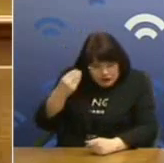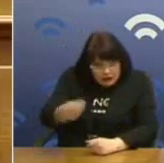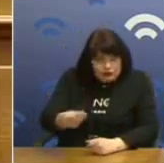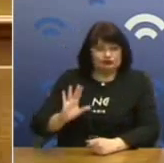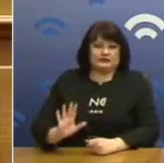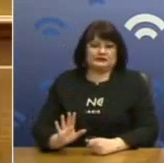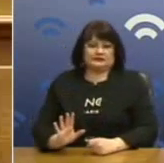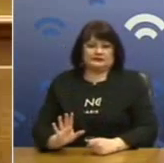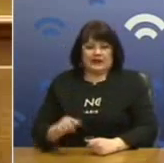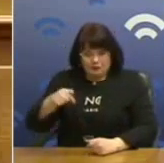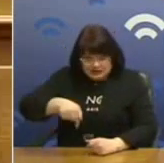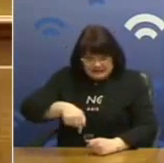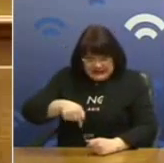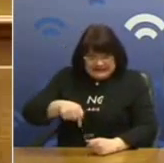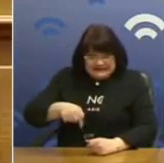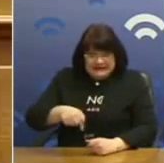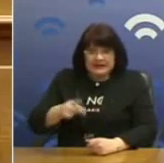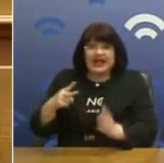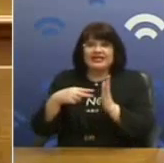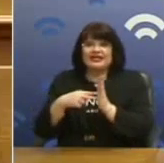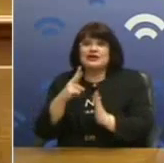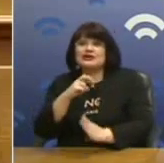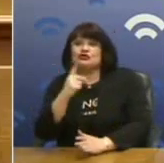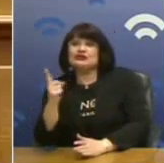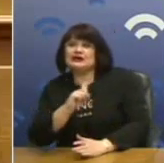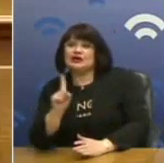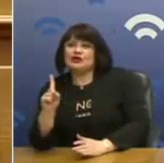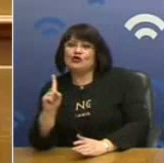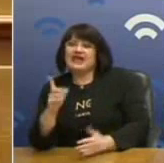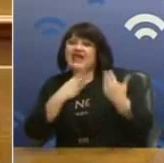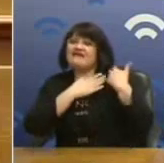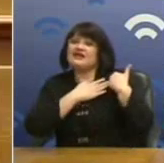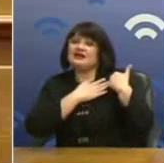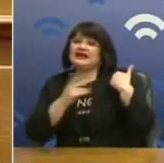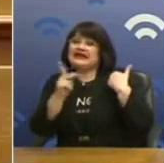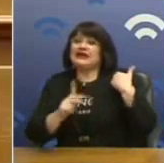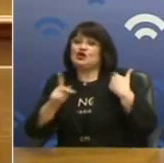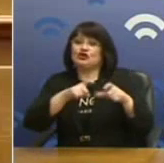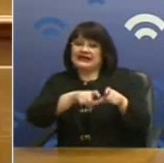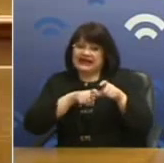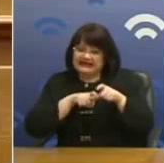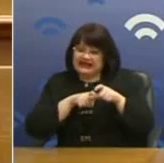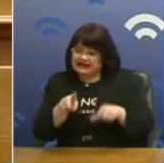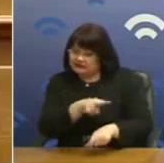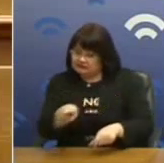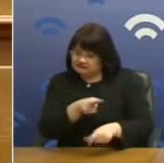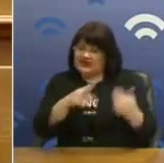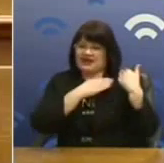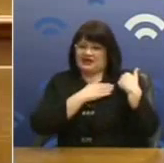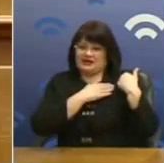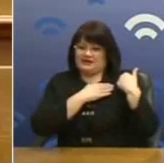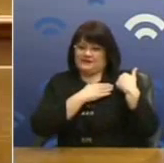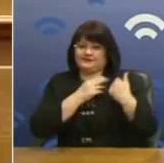από σήμερα και όχι το 2021, την ευθύνη στους κοινωνικούς εταίρους, υπό μία όμως προϋπόθεση, ότι η αύξηση